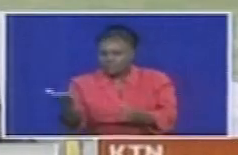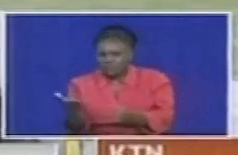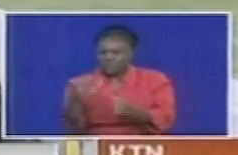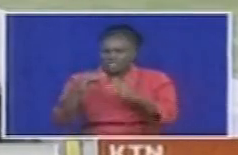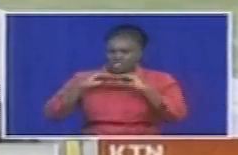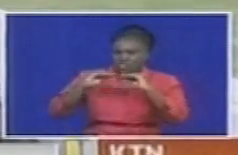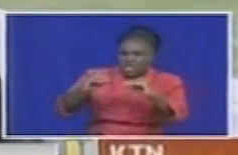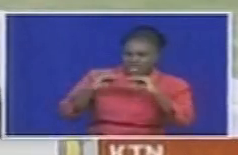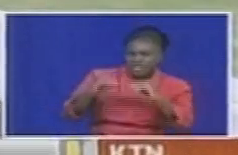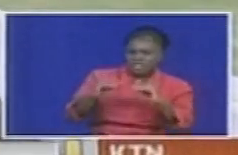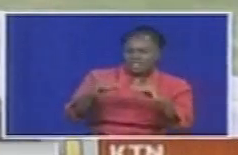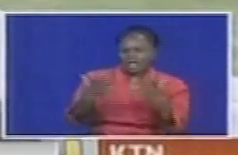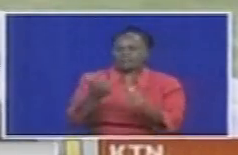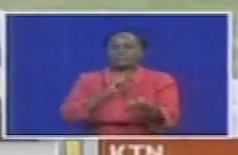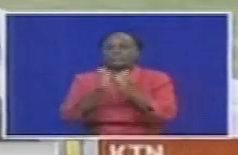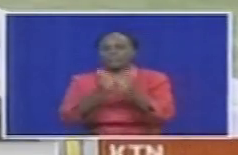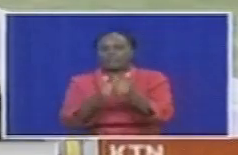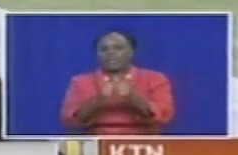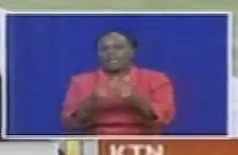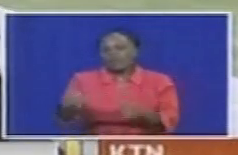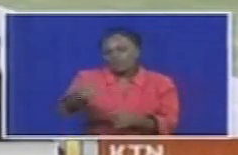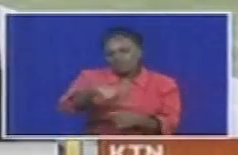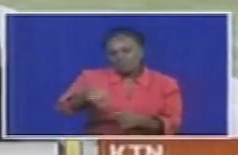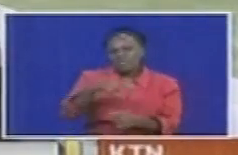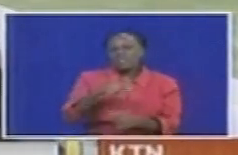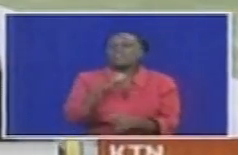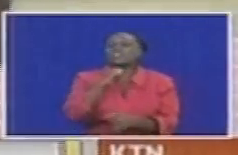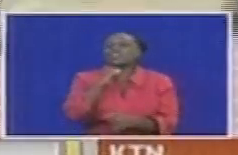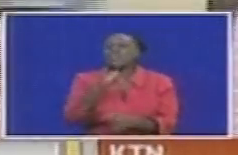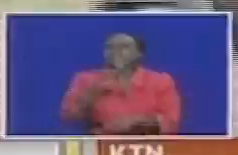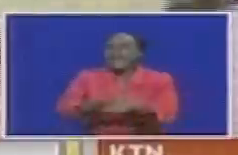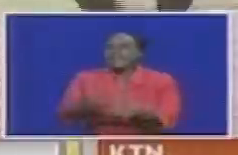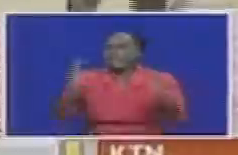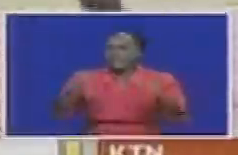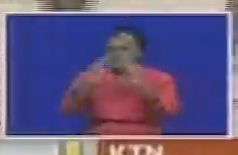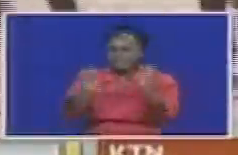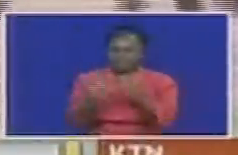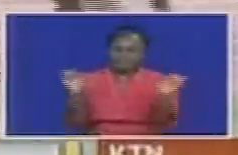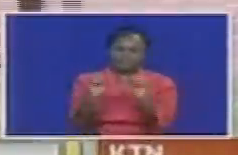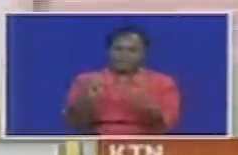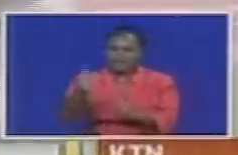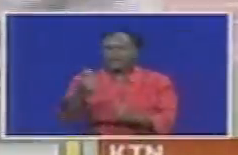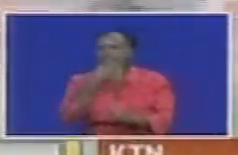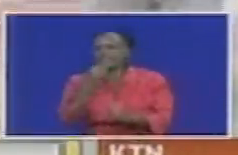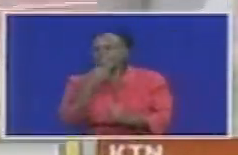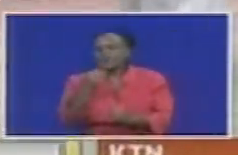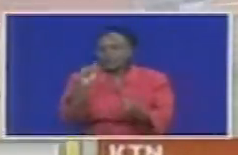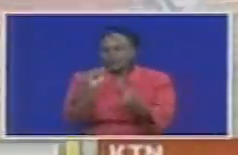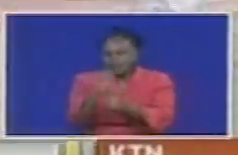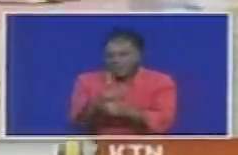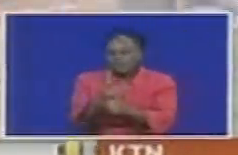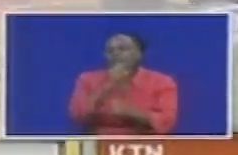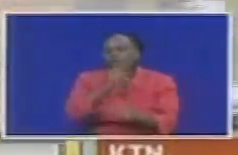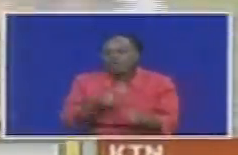train and compete. So we will really not take a very big team. Sheila Chemgetich aliye na umri wa miaka 19 ni